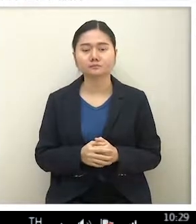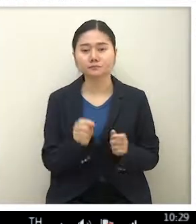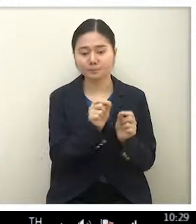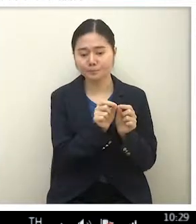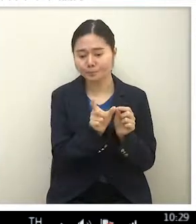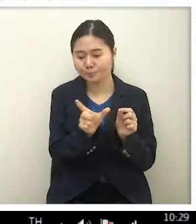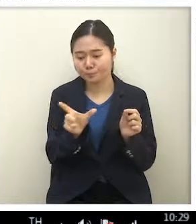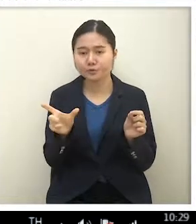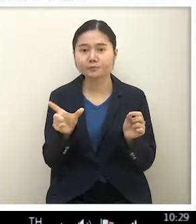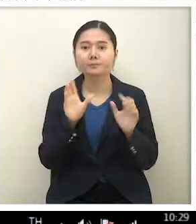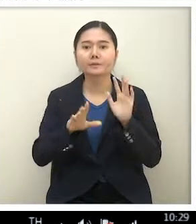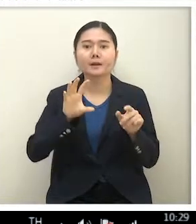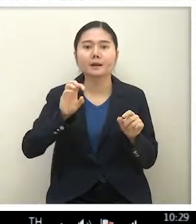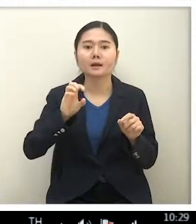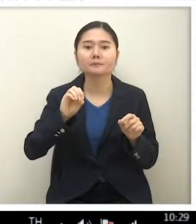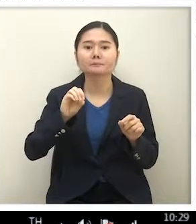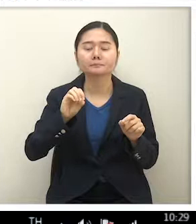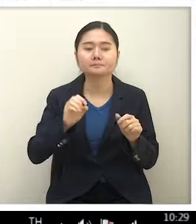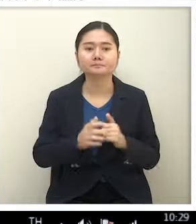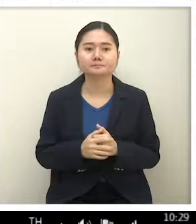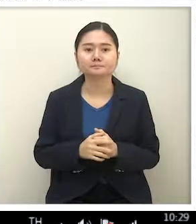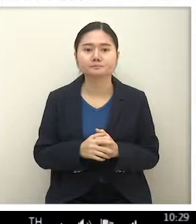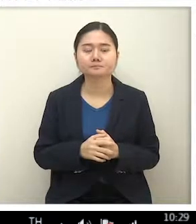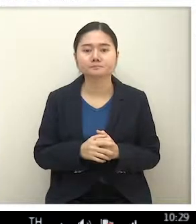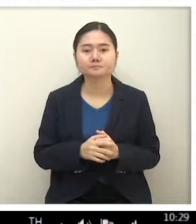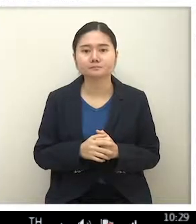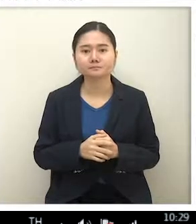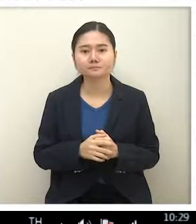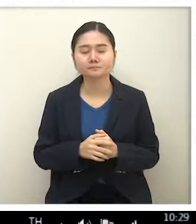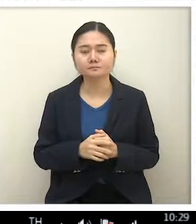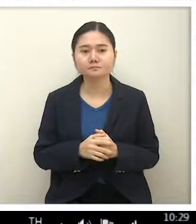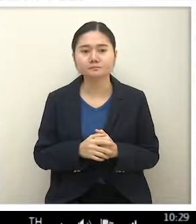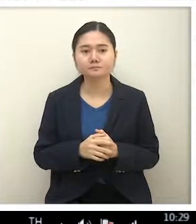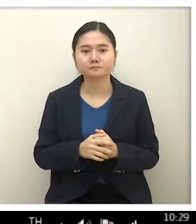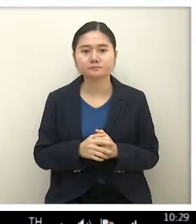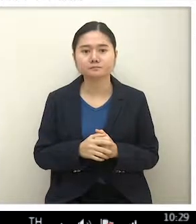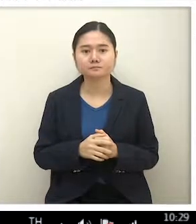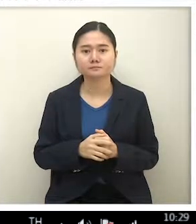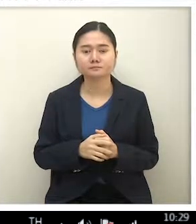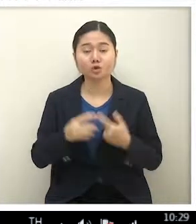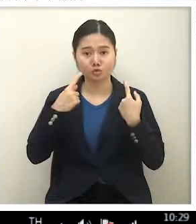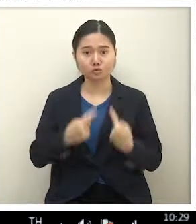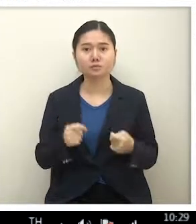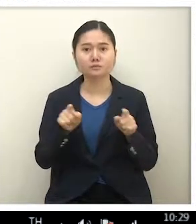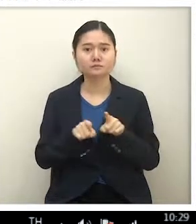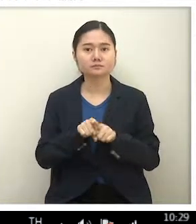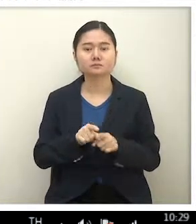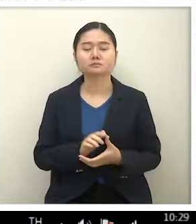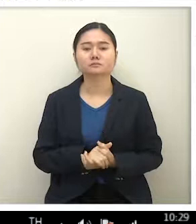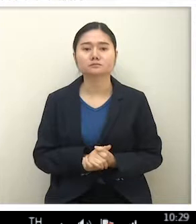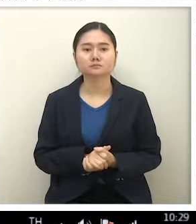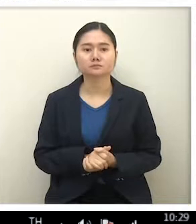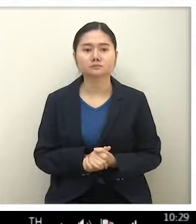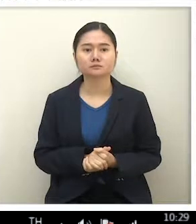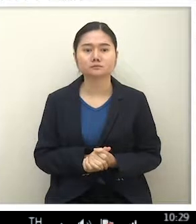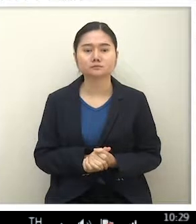ที่ประมาณ50เฟรมประมาณนี้นะครับ50เฟรมตัวก็เช่นกัน